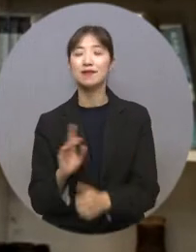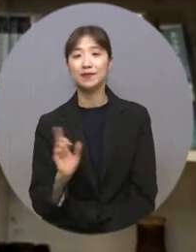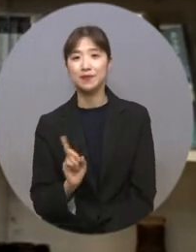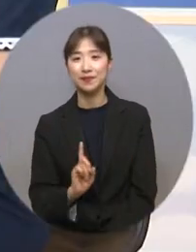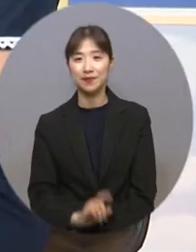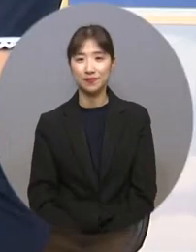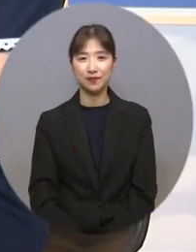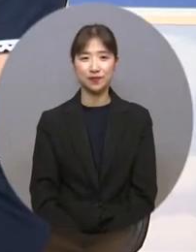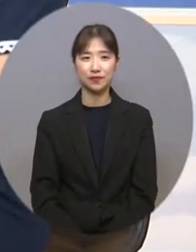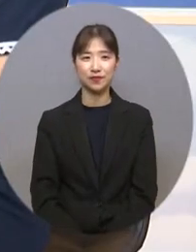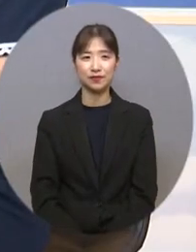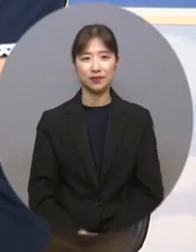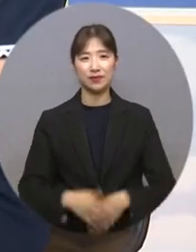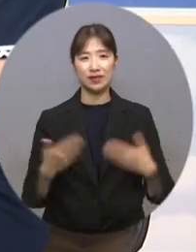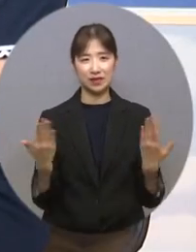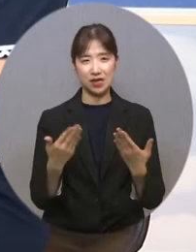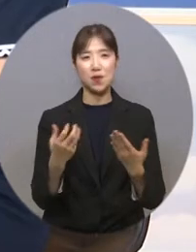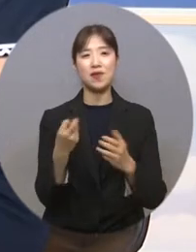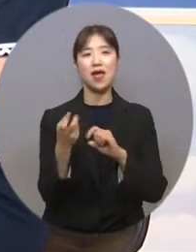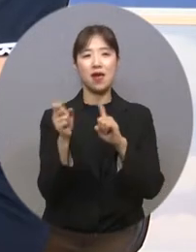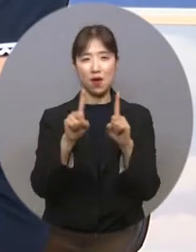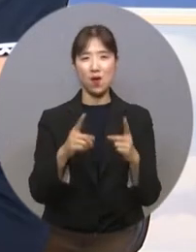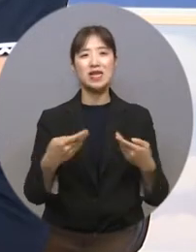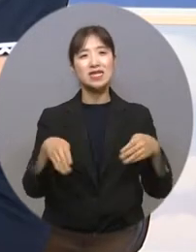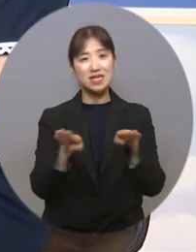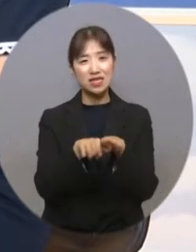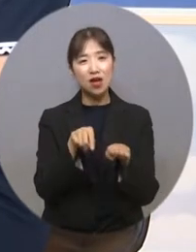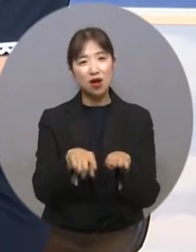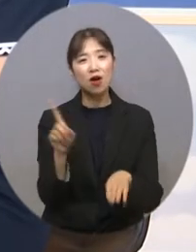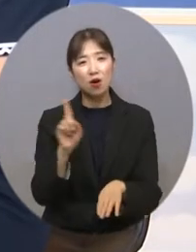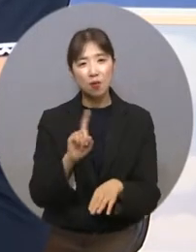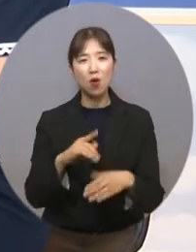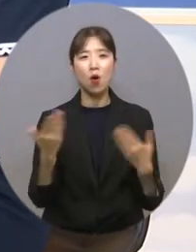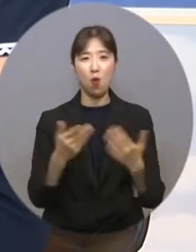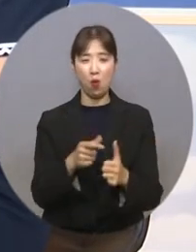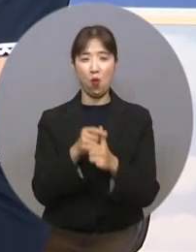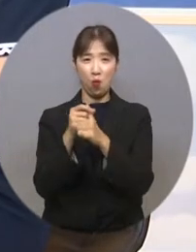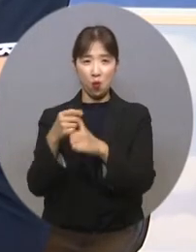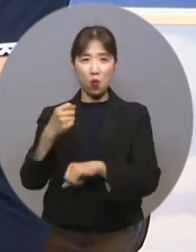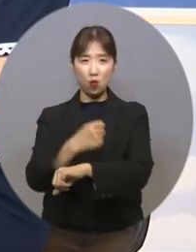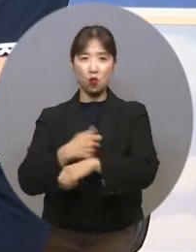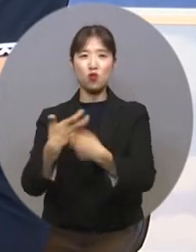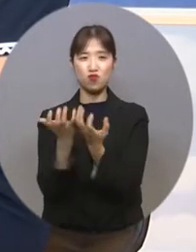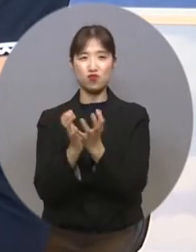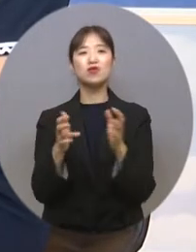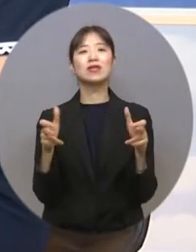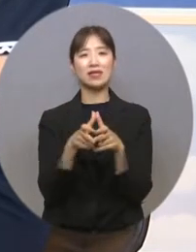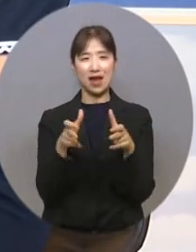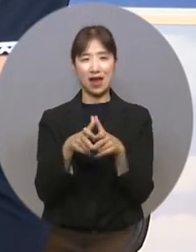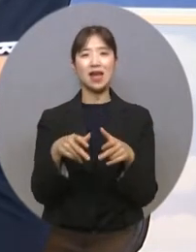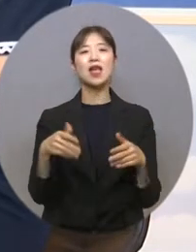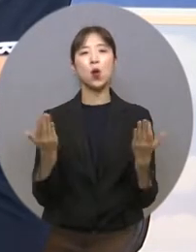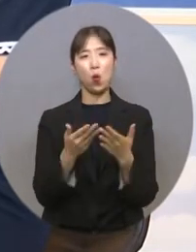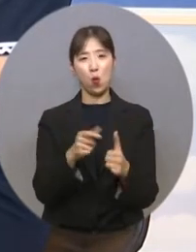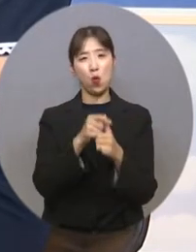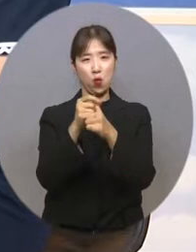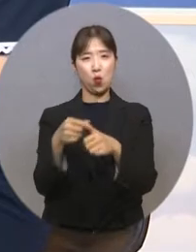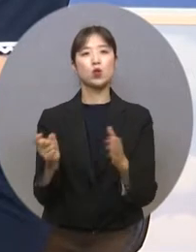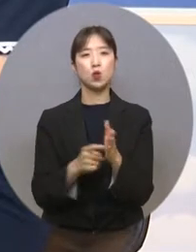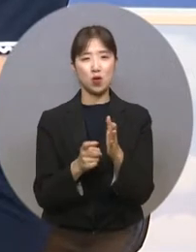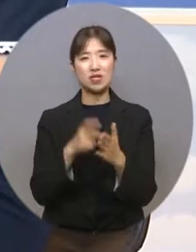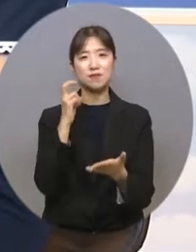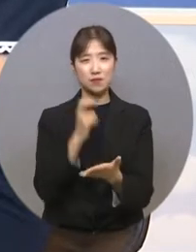계실까요? 직업재활시설의 어떤 개념은 고용노동부의 어떤 이제 장애인 고용촉진법 또는